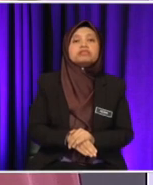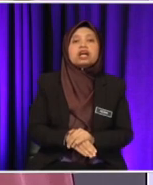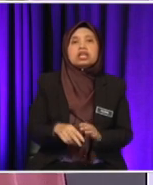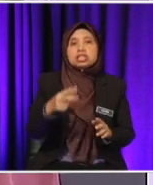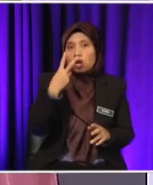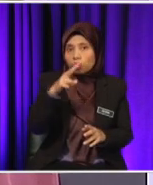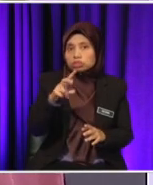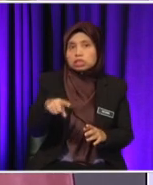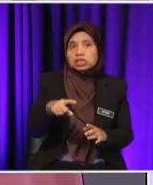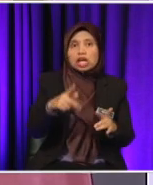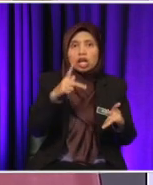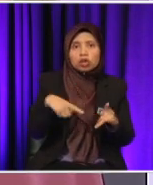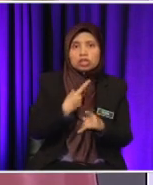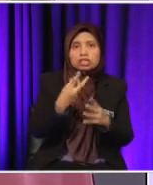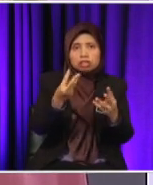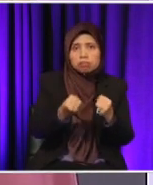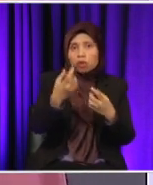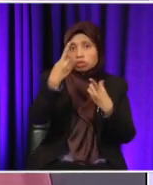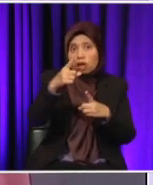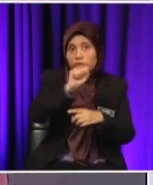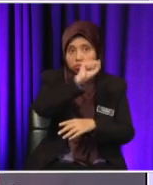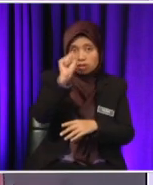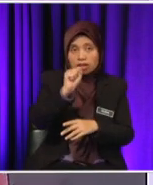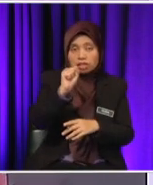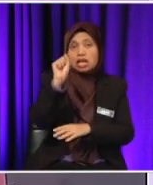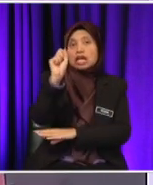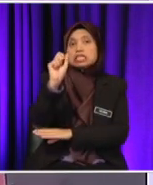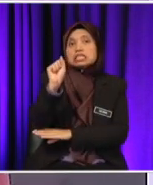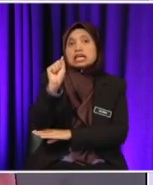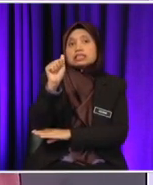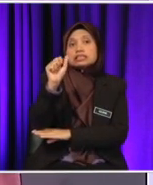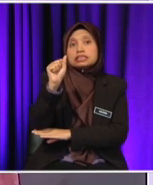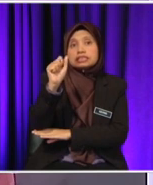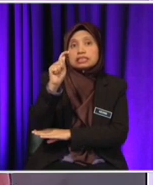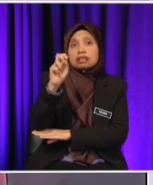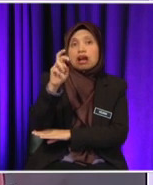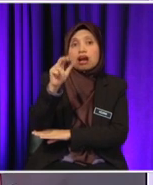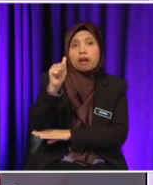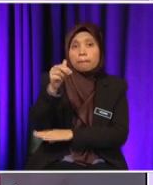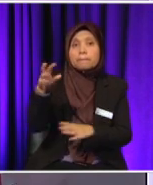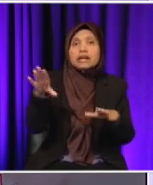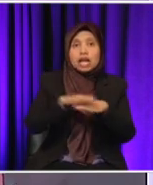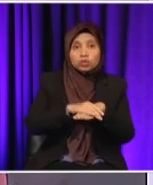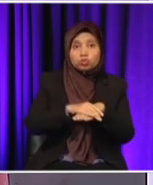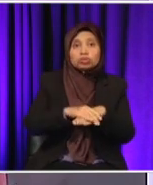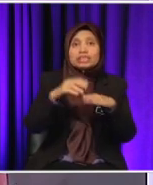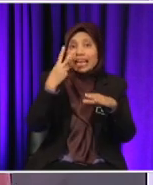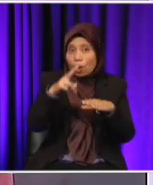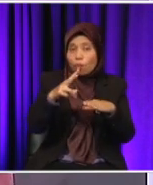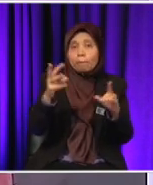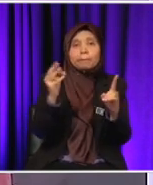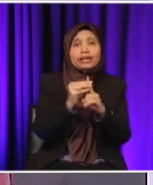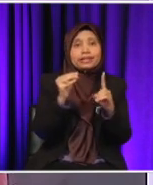di sini kalau kita ingin menjawab soal lain kesusahan Melayu kita terlihat bergantung kepada pemakaian juga kemudian